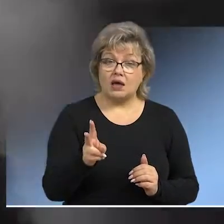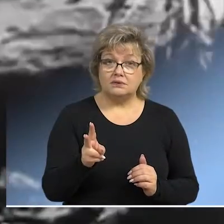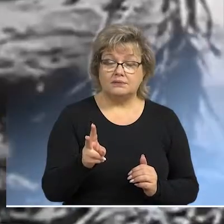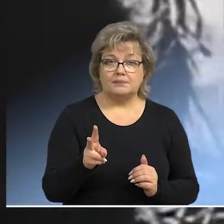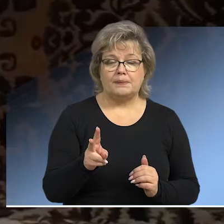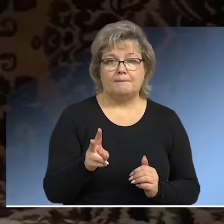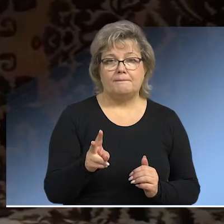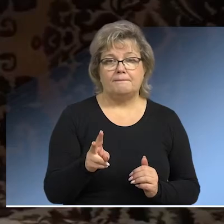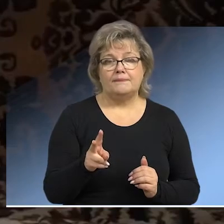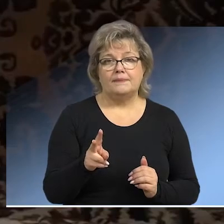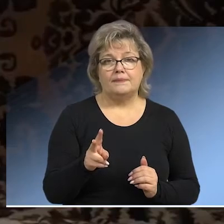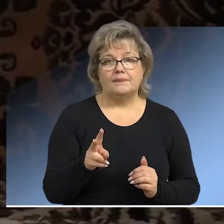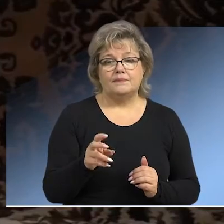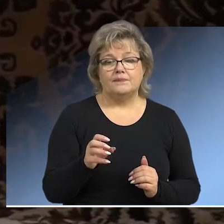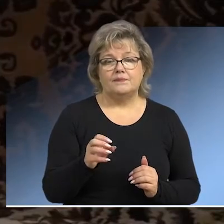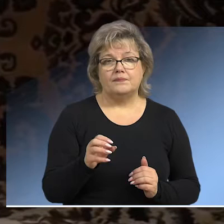и